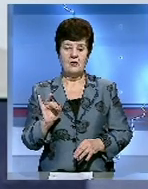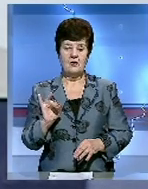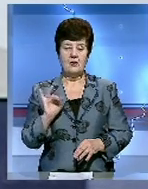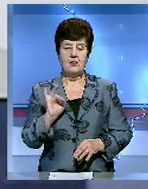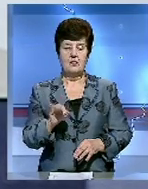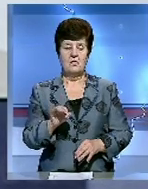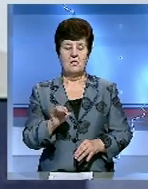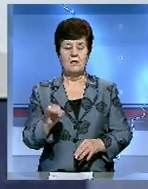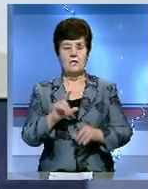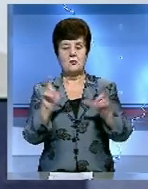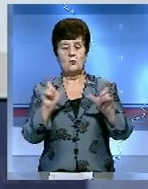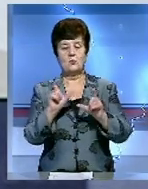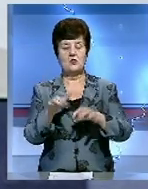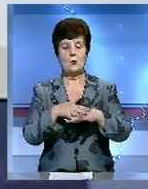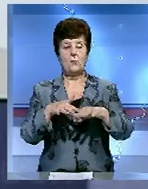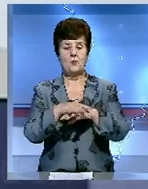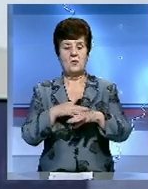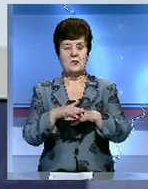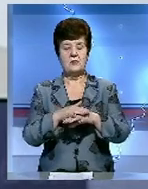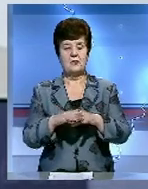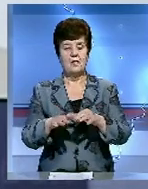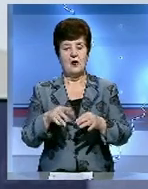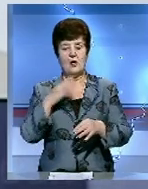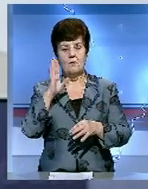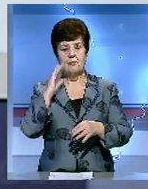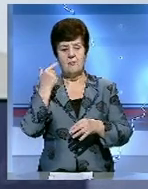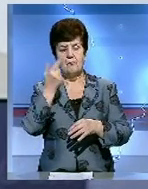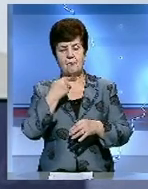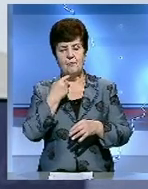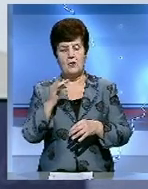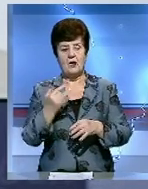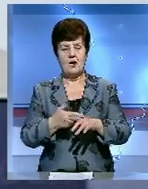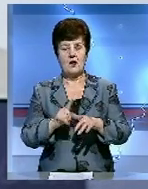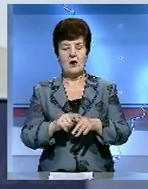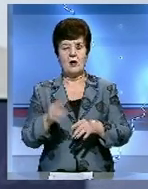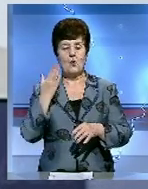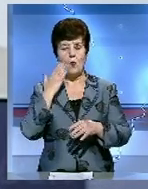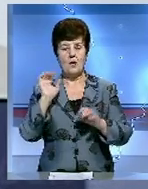instituții publice foarte transparente, responsabile și resurse necesare, precum și capacitate, o